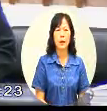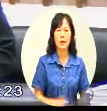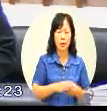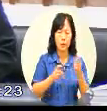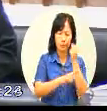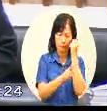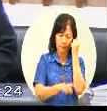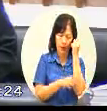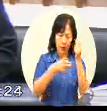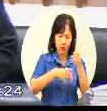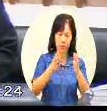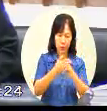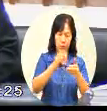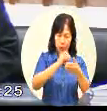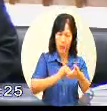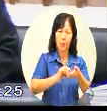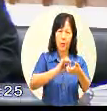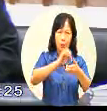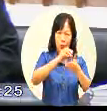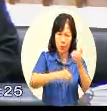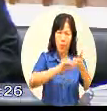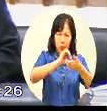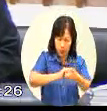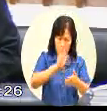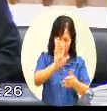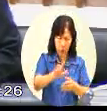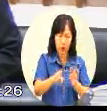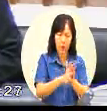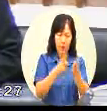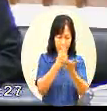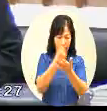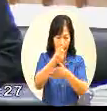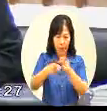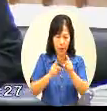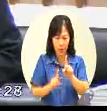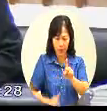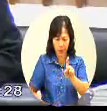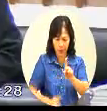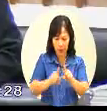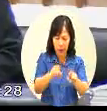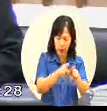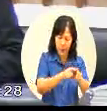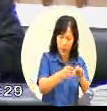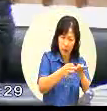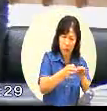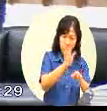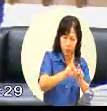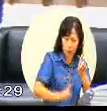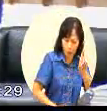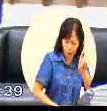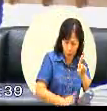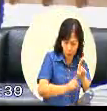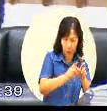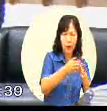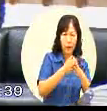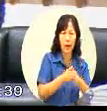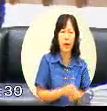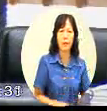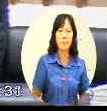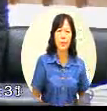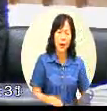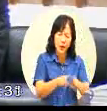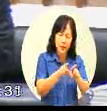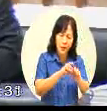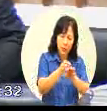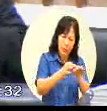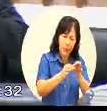它有规定公告限值要逐年接近一般正常交易价格，没错嘛。 所以 一般正常交易